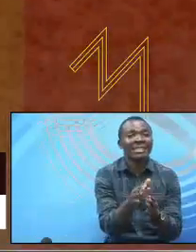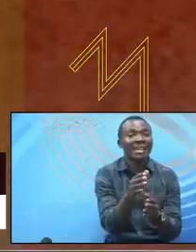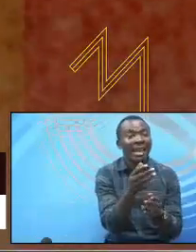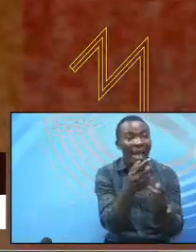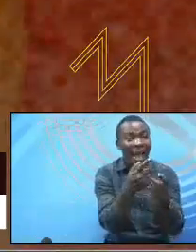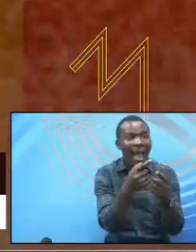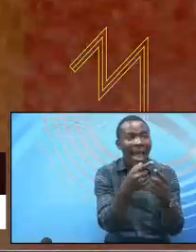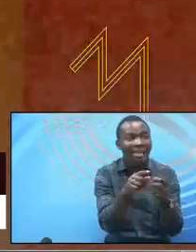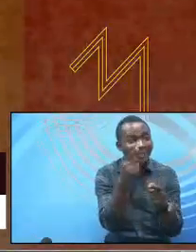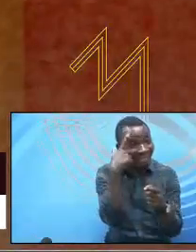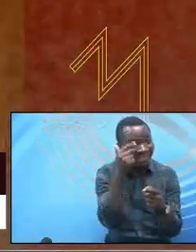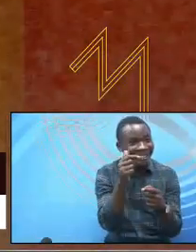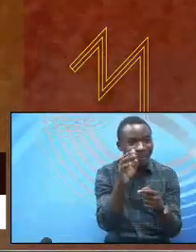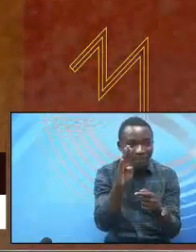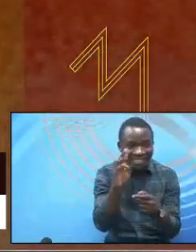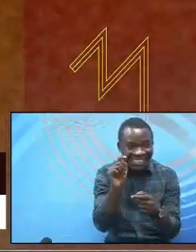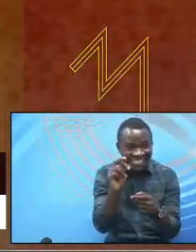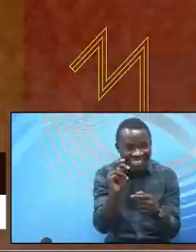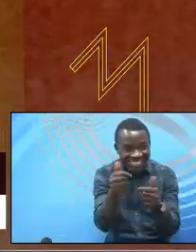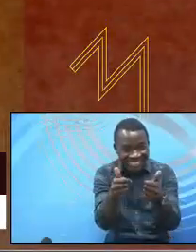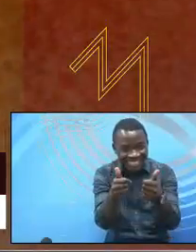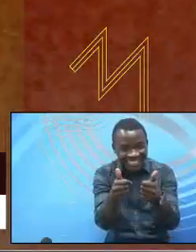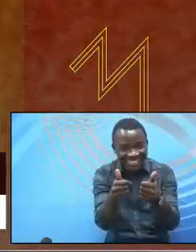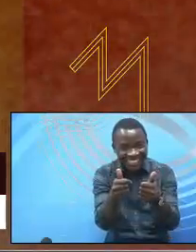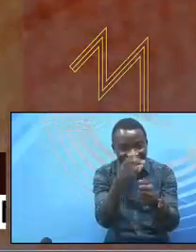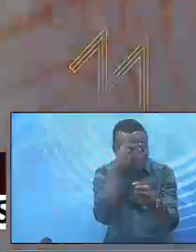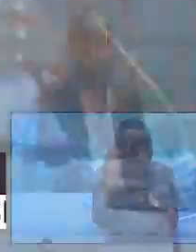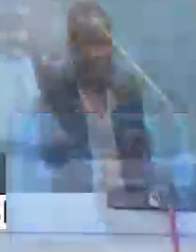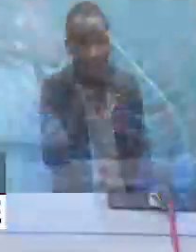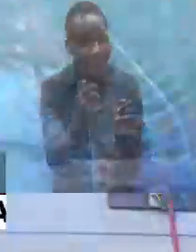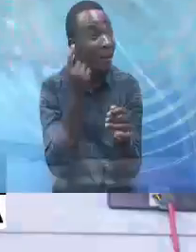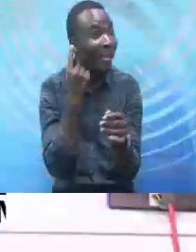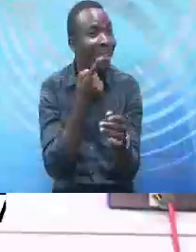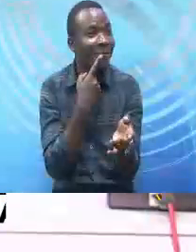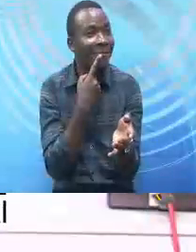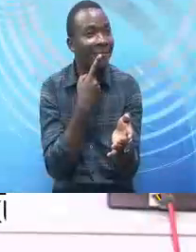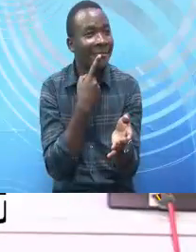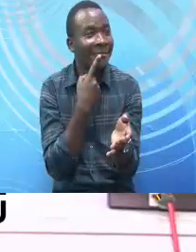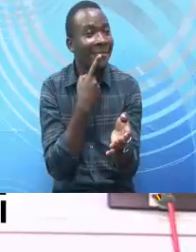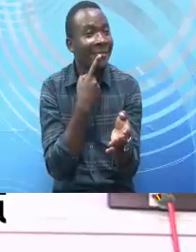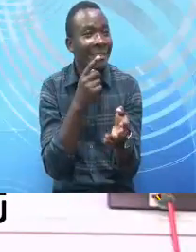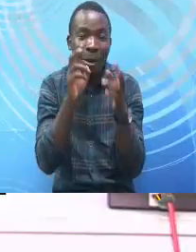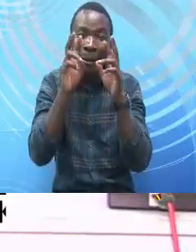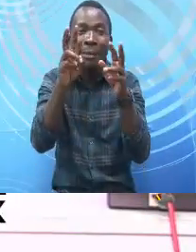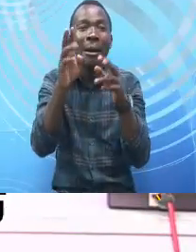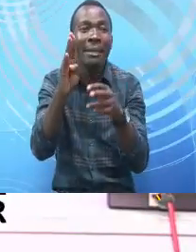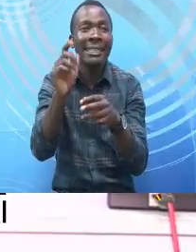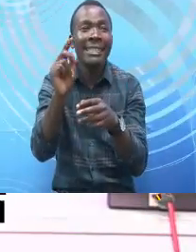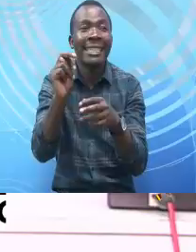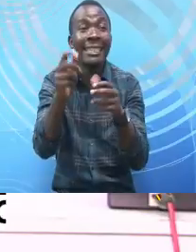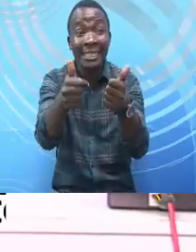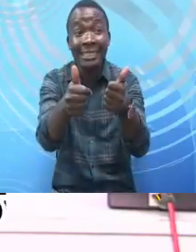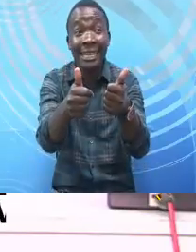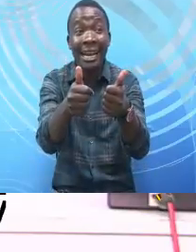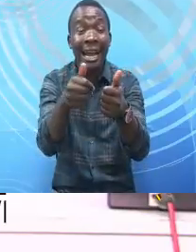kuri BTN rwose ibintu bimeze neza, niyo mpamvu twabatumiye kandi abantu bafite ubumuga bwo kutavuga bakurikira BTN neza. Ndagira ngo uzi ko